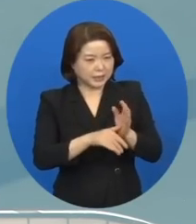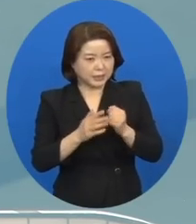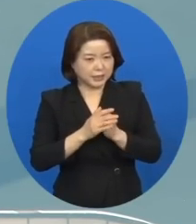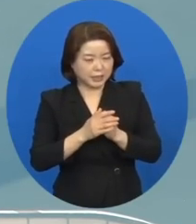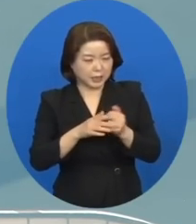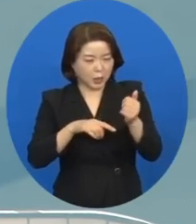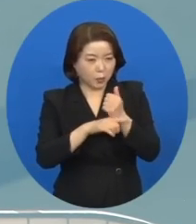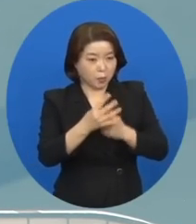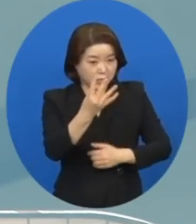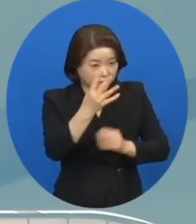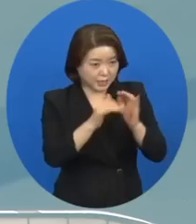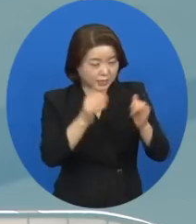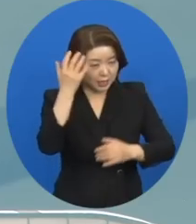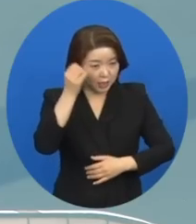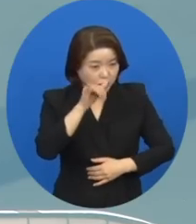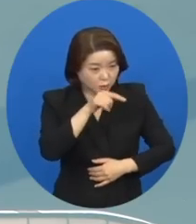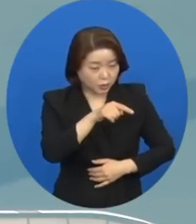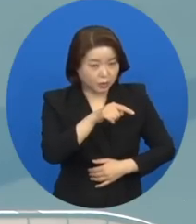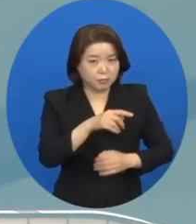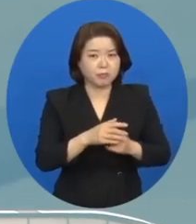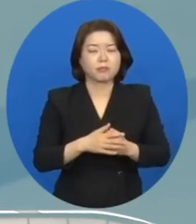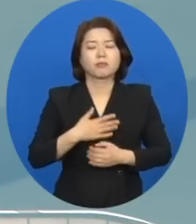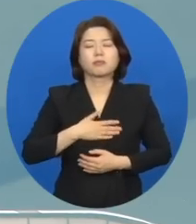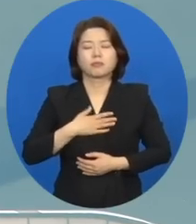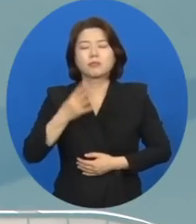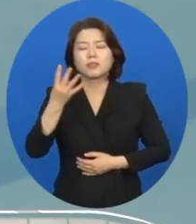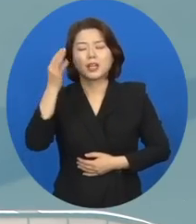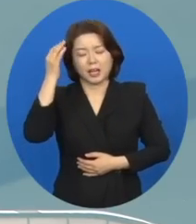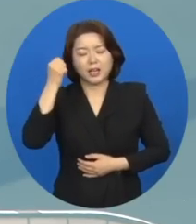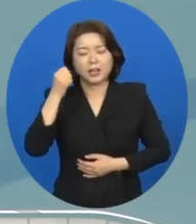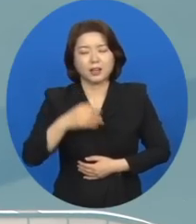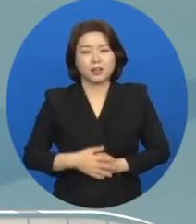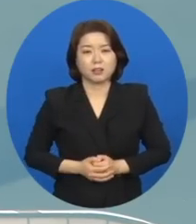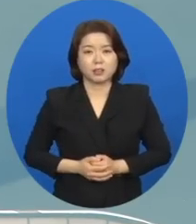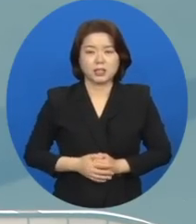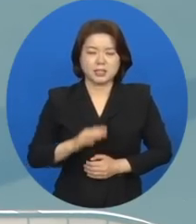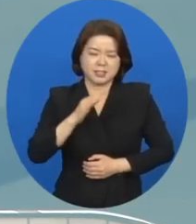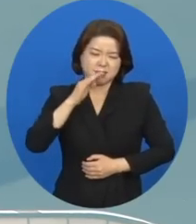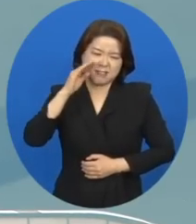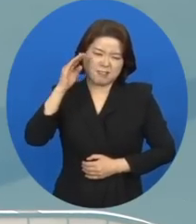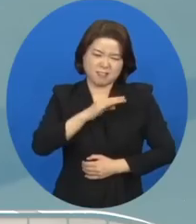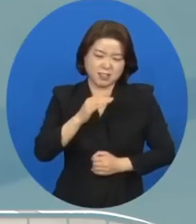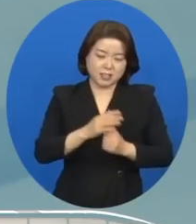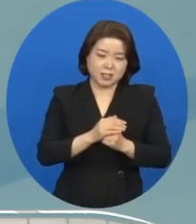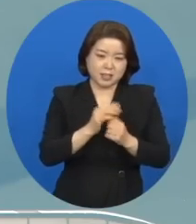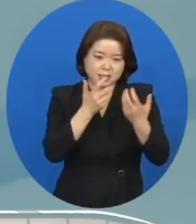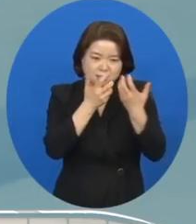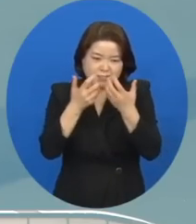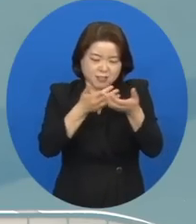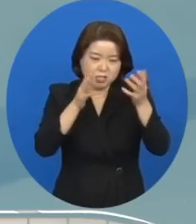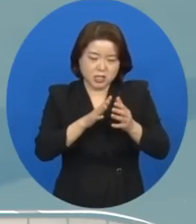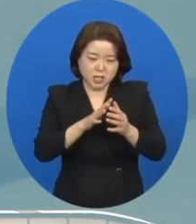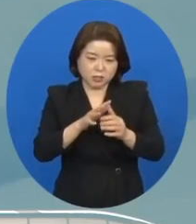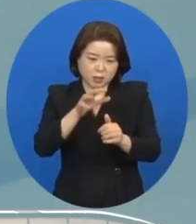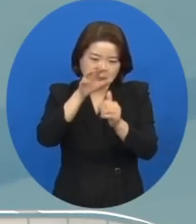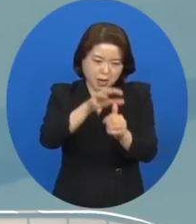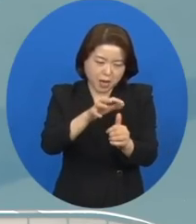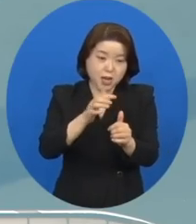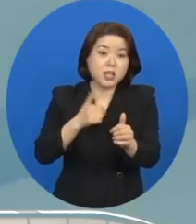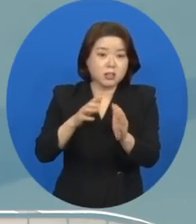네 명의 사람 기억하십니까? 기억하죠. 그럼 제일 악랄하게 냉동실에서 고문하던 그 사람도